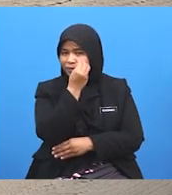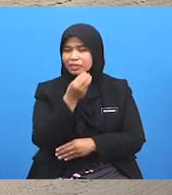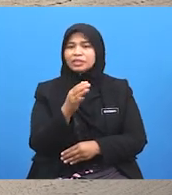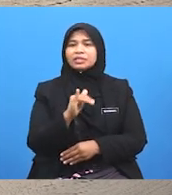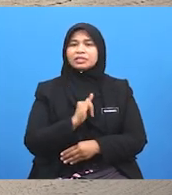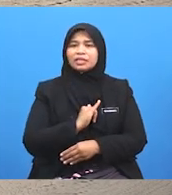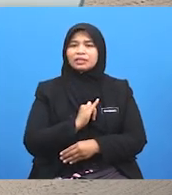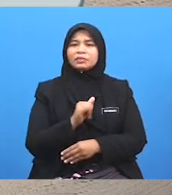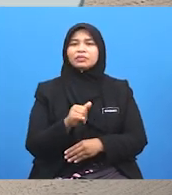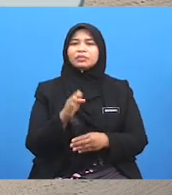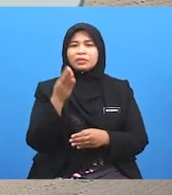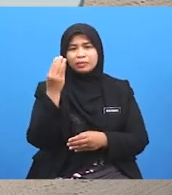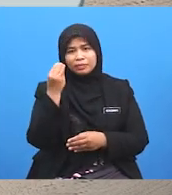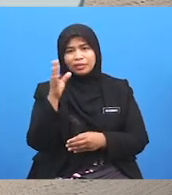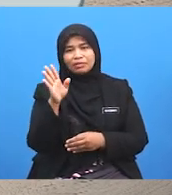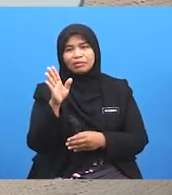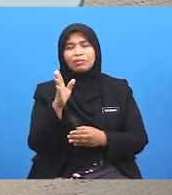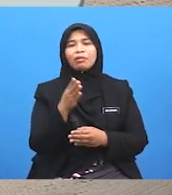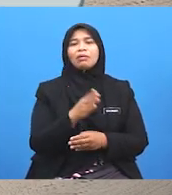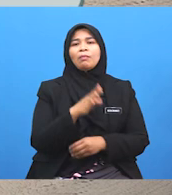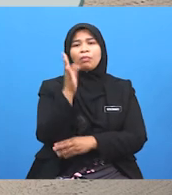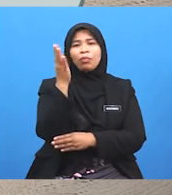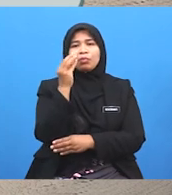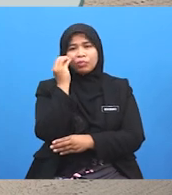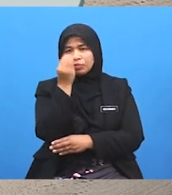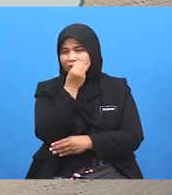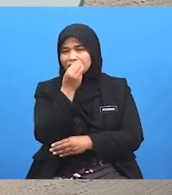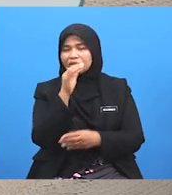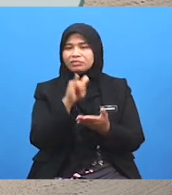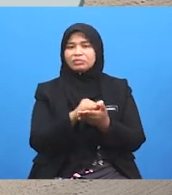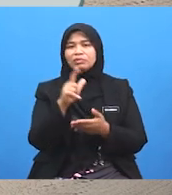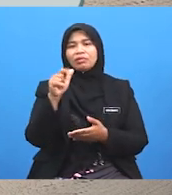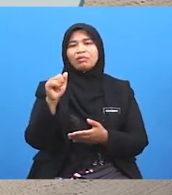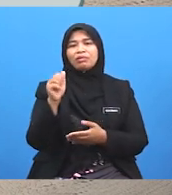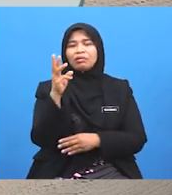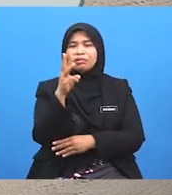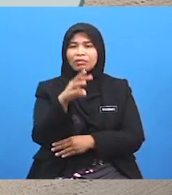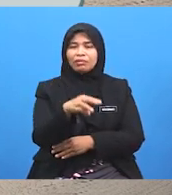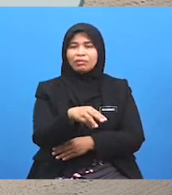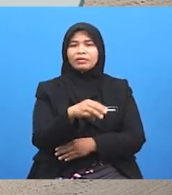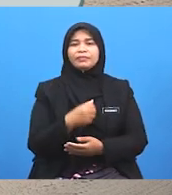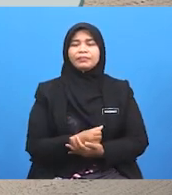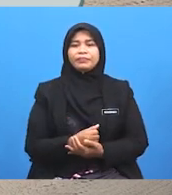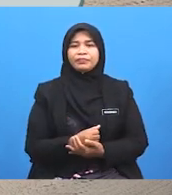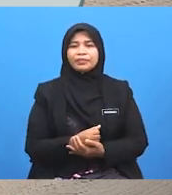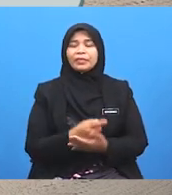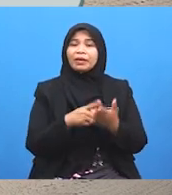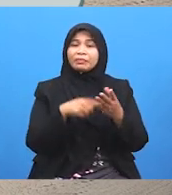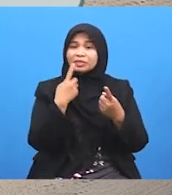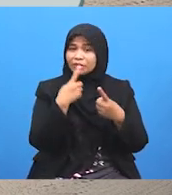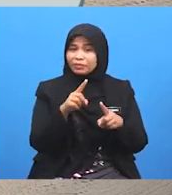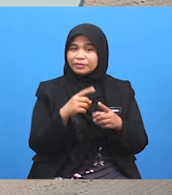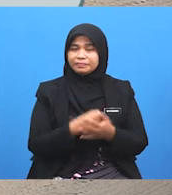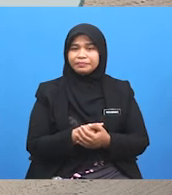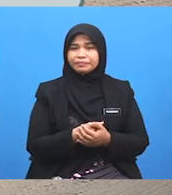Saya sepatutnya biarkan pokok bunga itu layu. Mira, apa kecadangan jawapan?